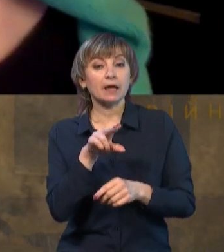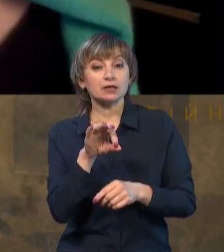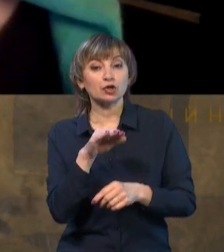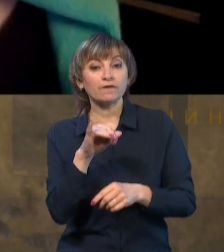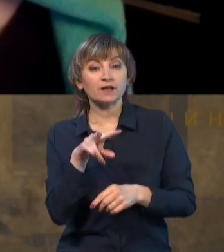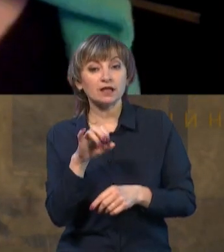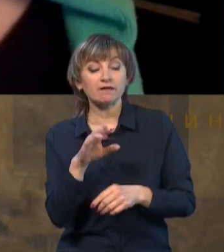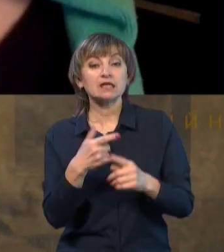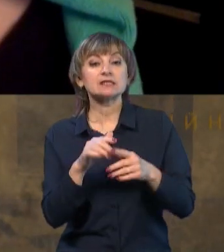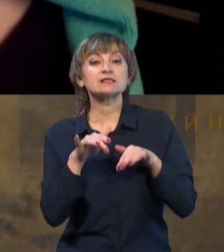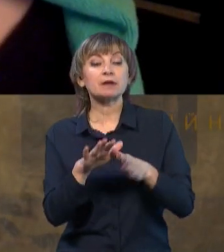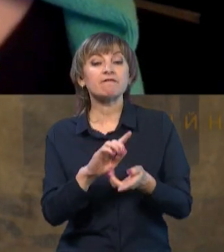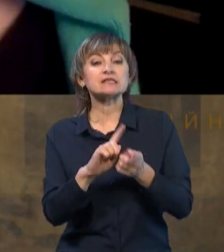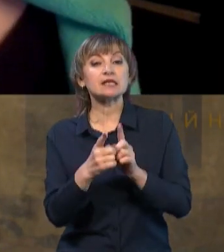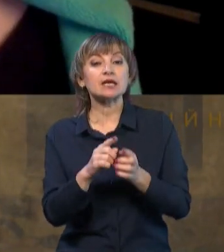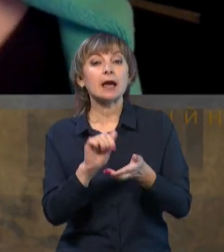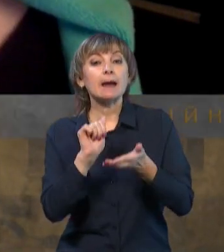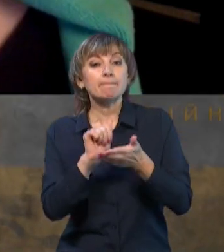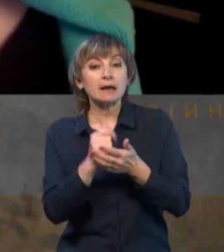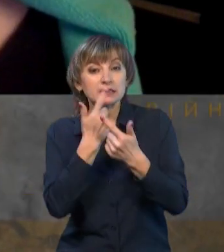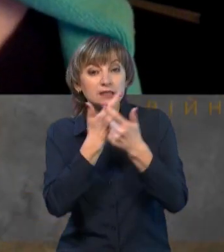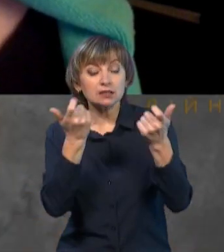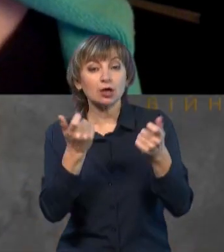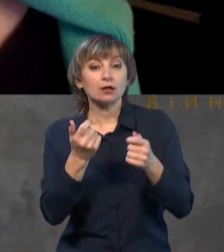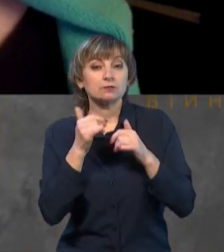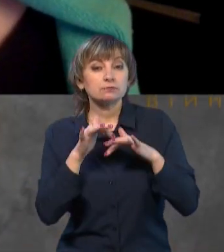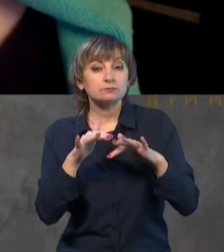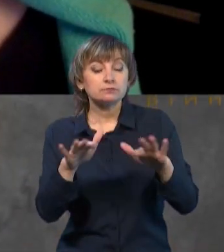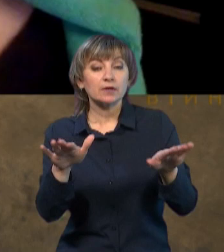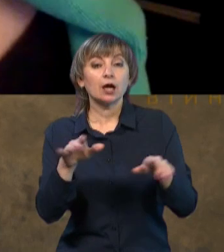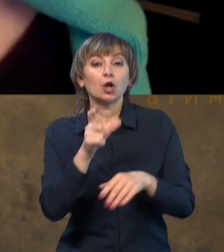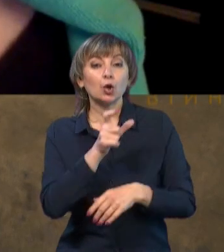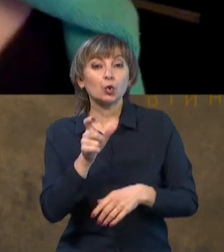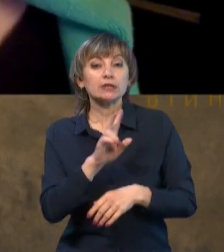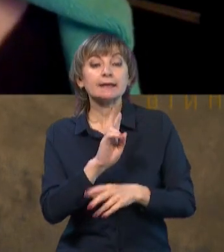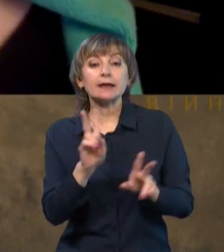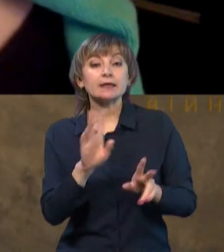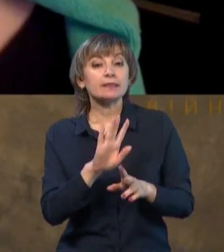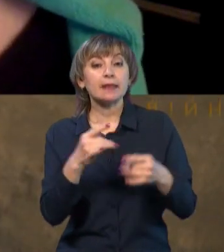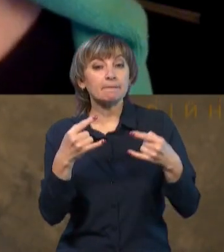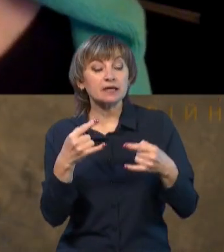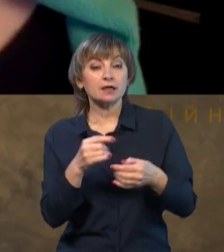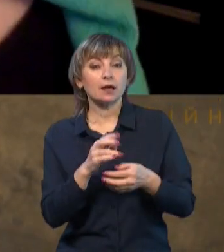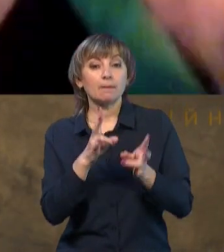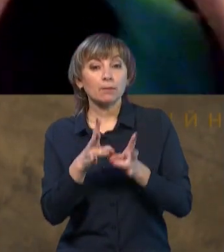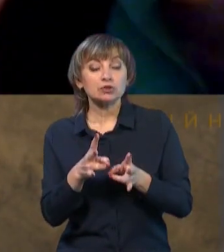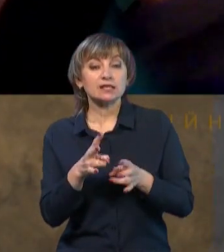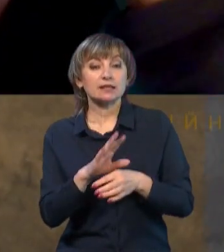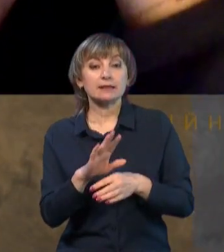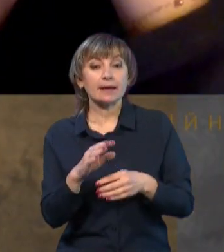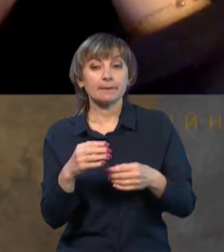стає медійною, котиться така величезна хвиля, і люди, які не медійні, які постраждали там від